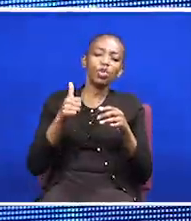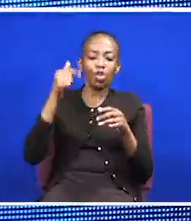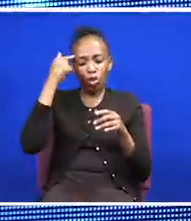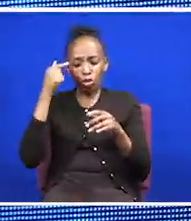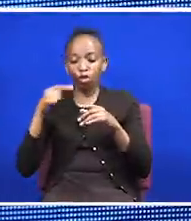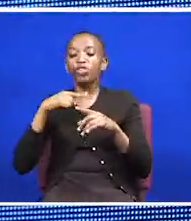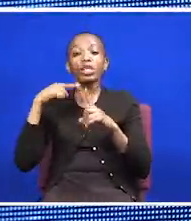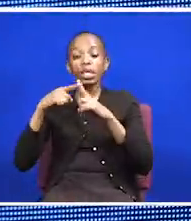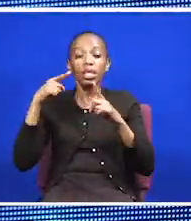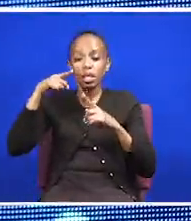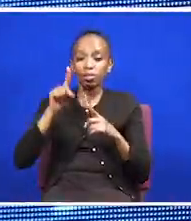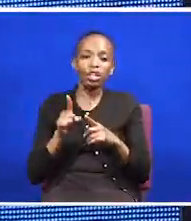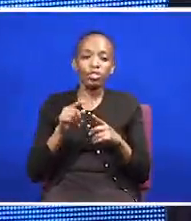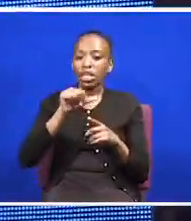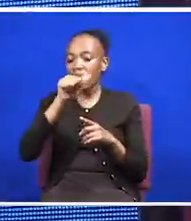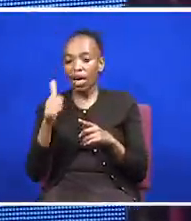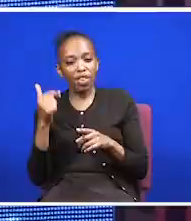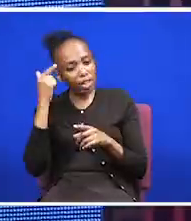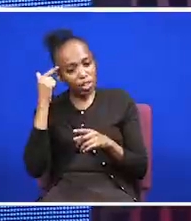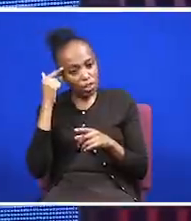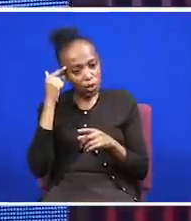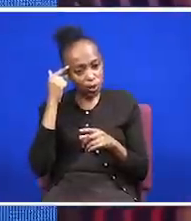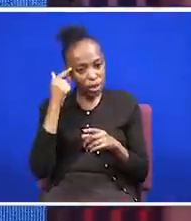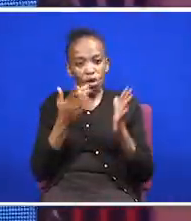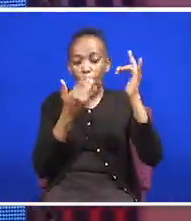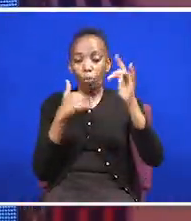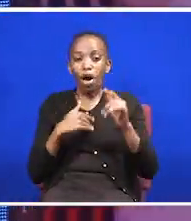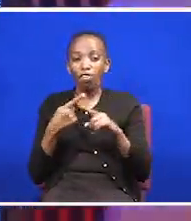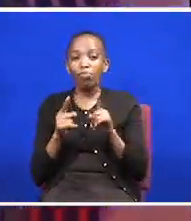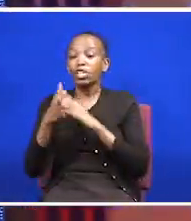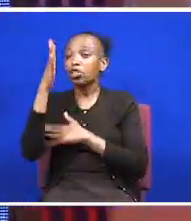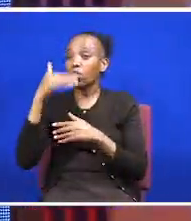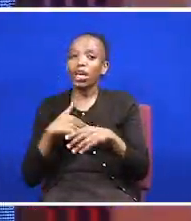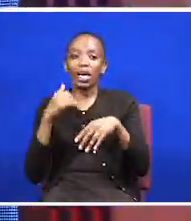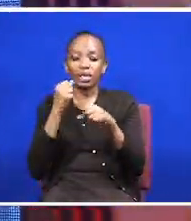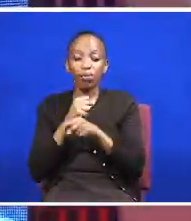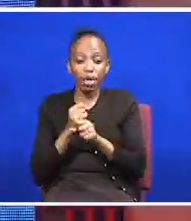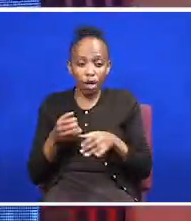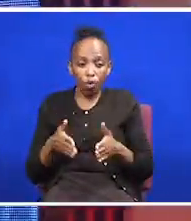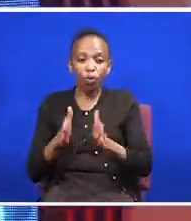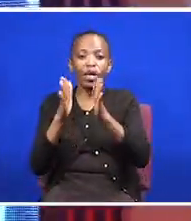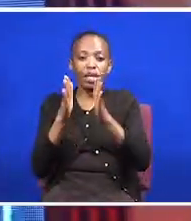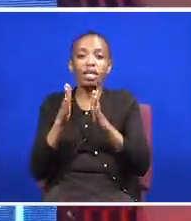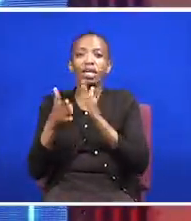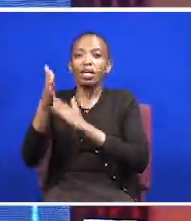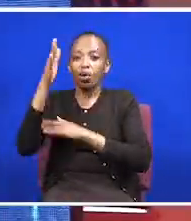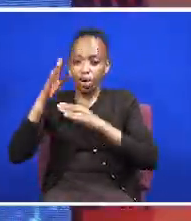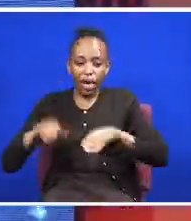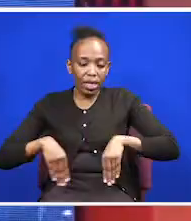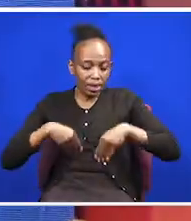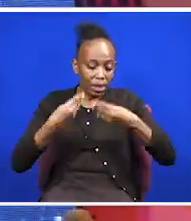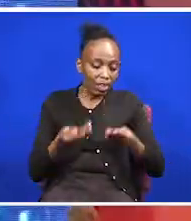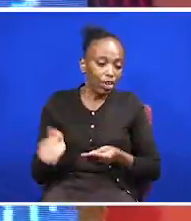maisha yao. Kuna watu waliona hakuna njia. Lakini Mungu amefanya njia. Mungu amekurejesha